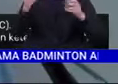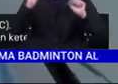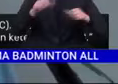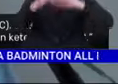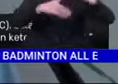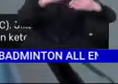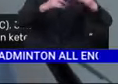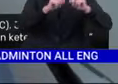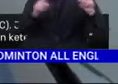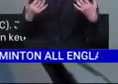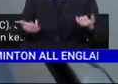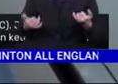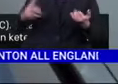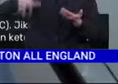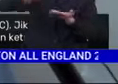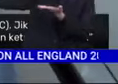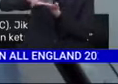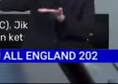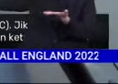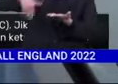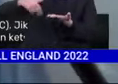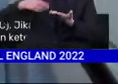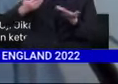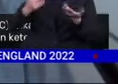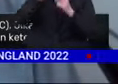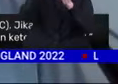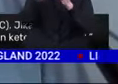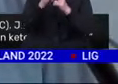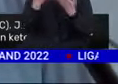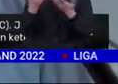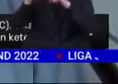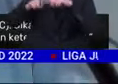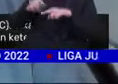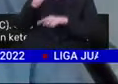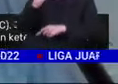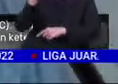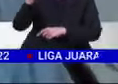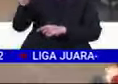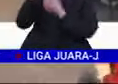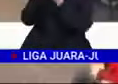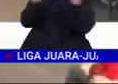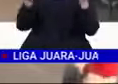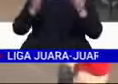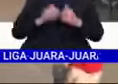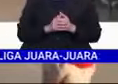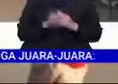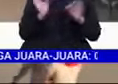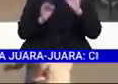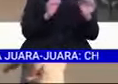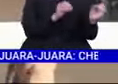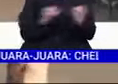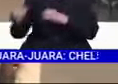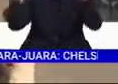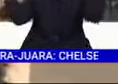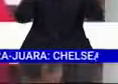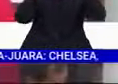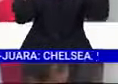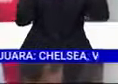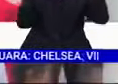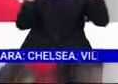the tertarik password wifi non sdmc walau bagaimanapun sekiranya pengaturan festival